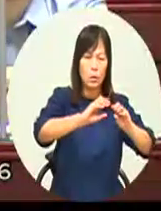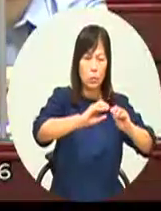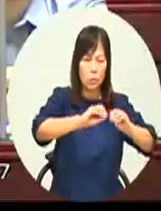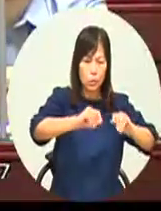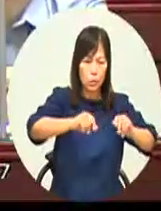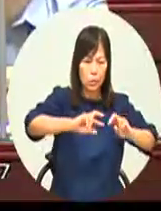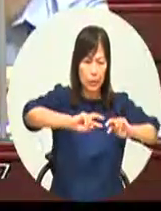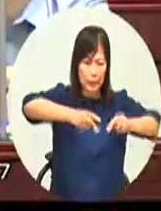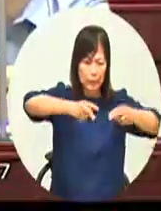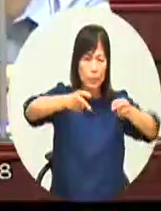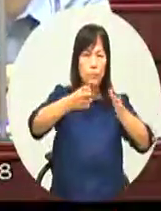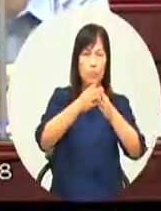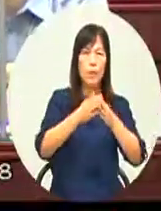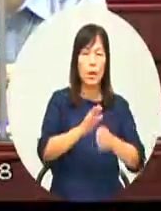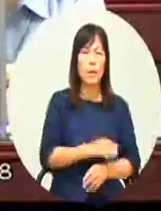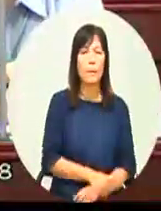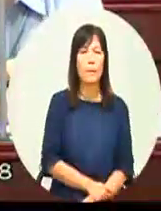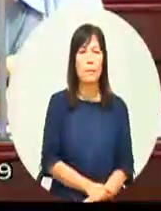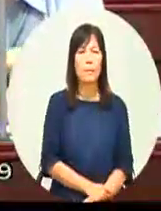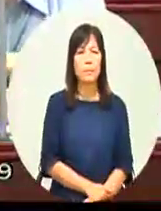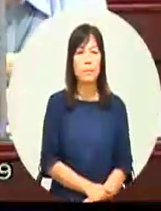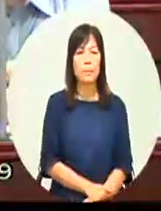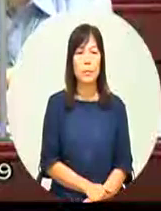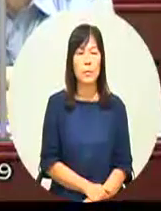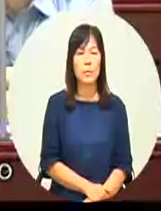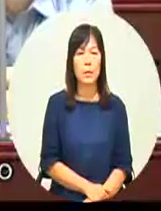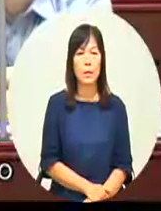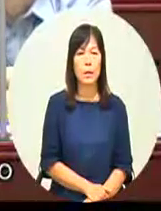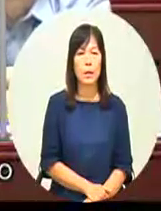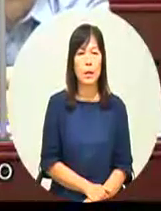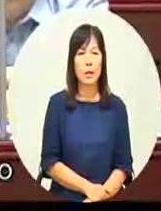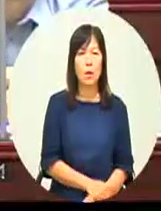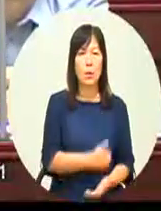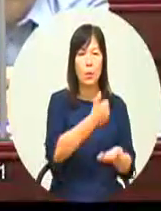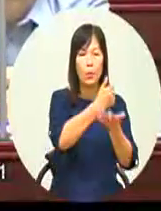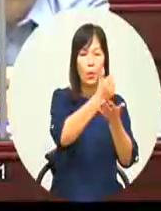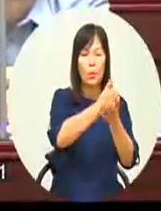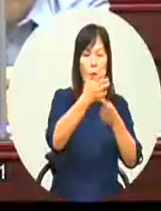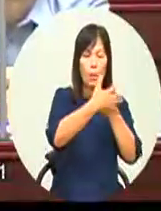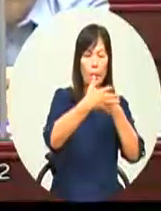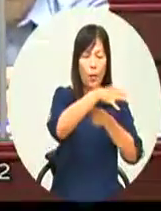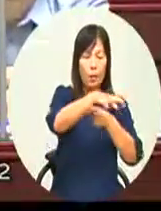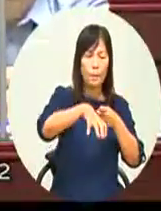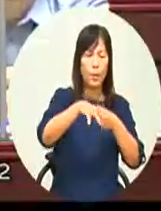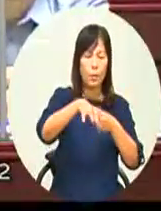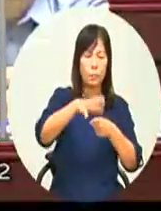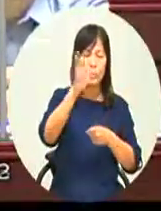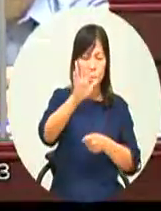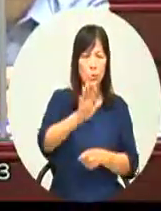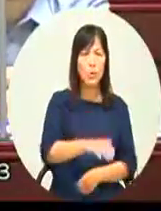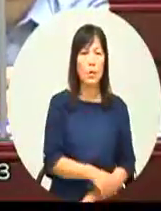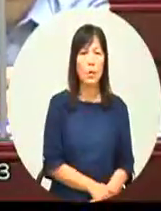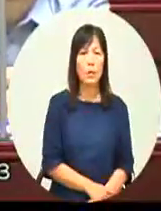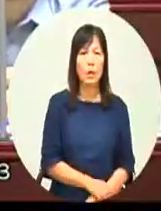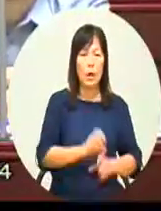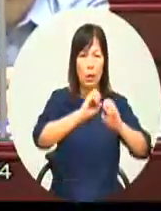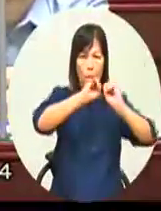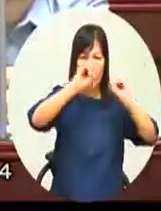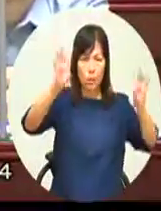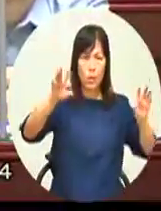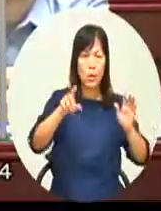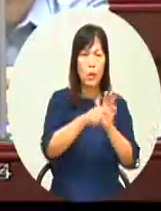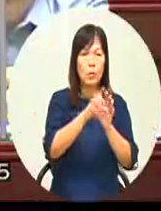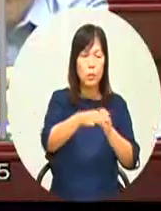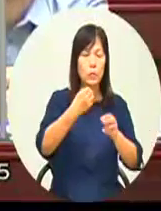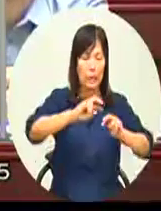是那个厂址土屋的整治，那么有送到这个环保局那环保局已经公告他这个已经要